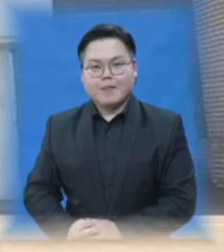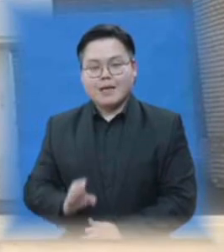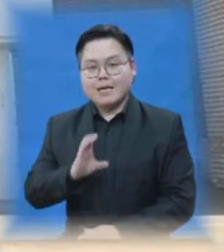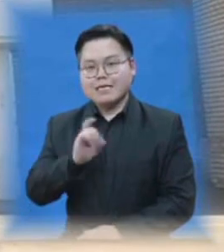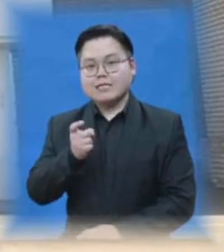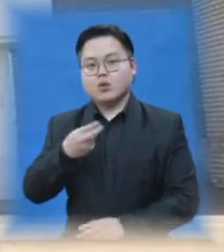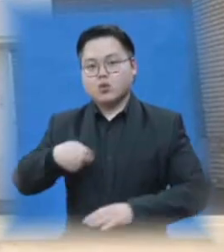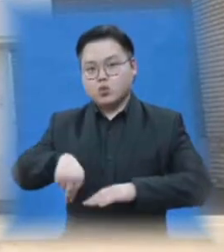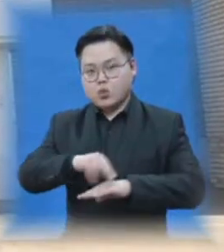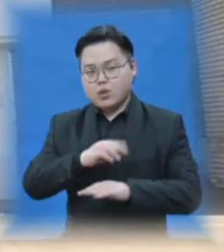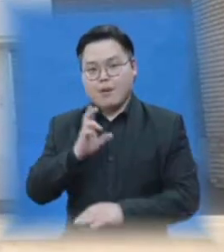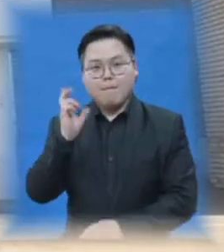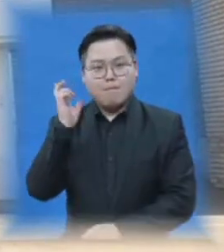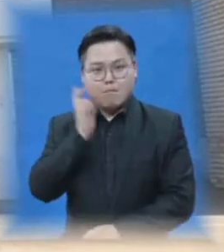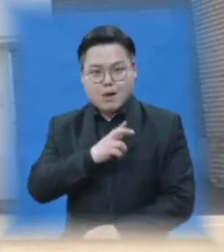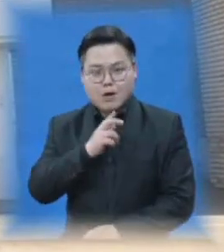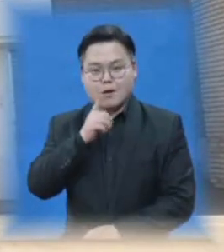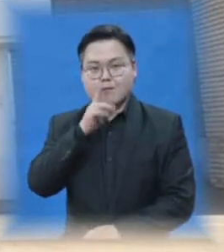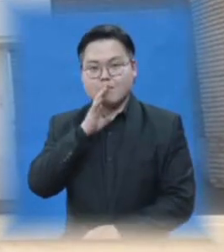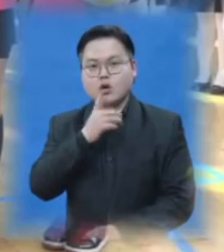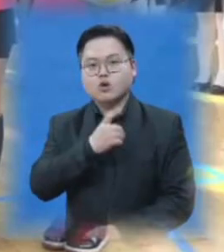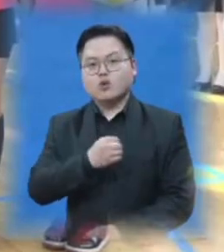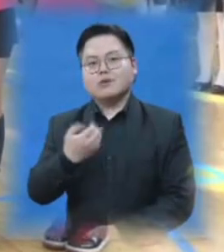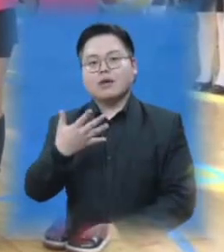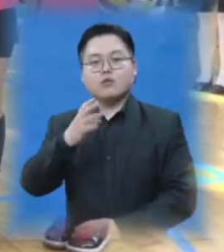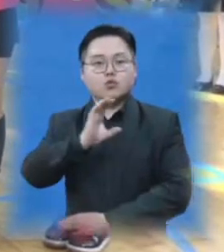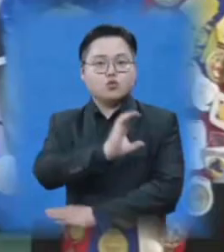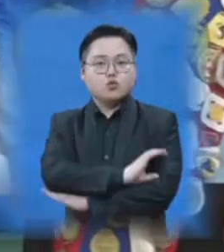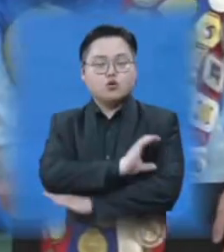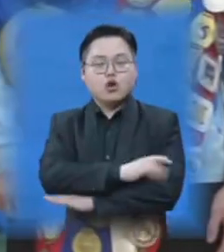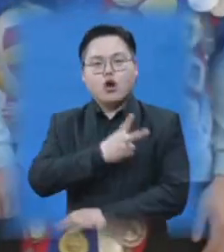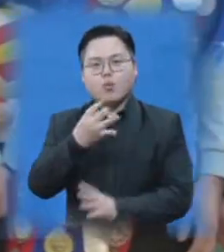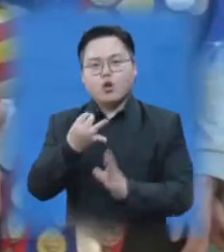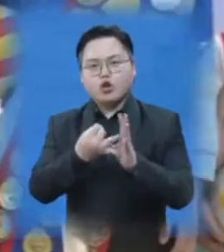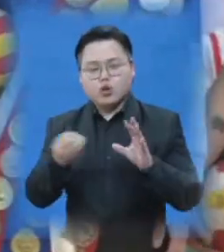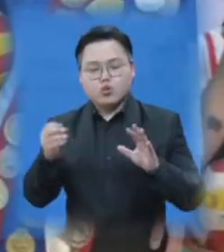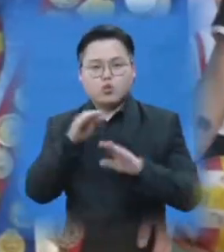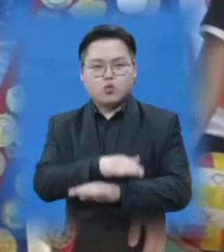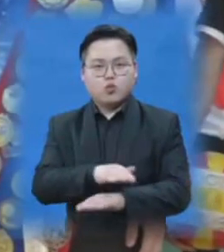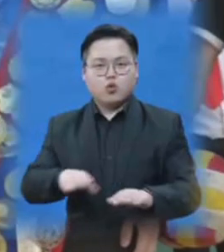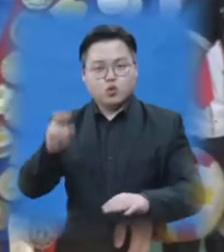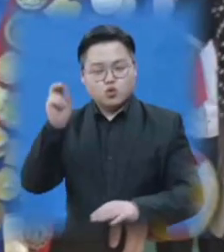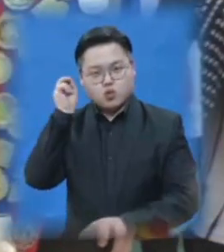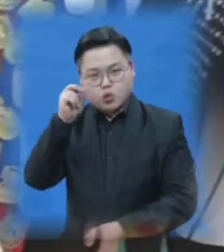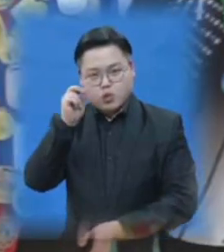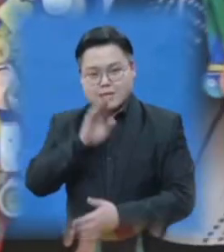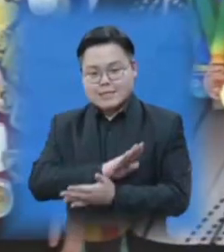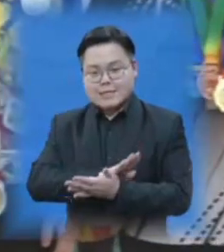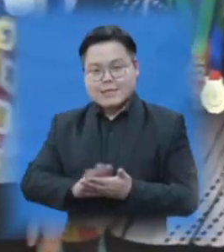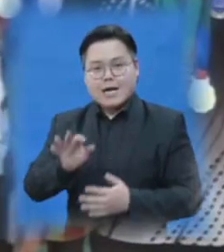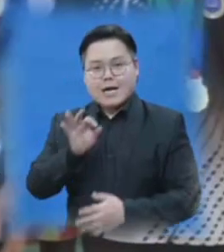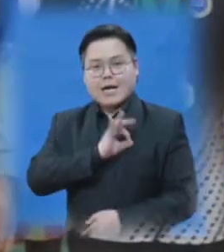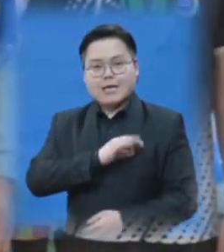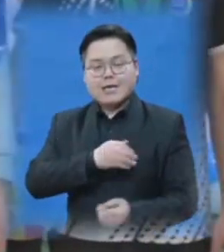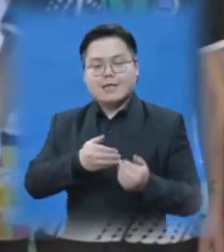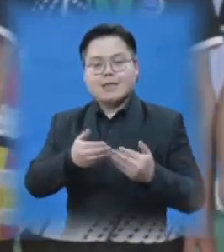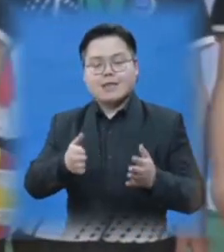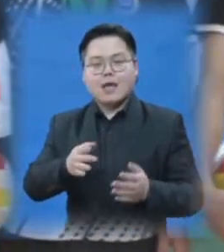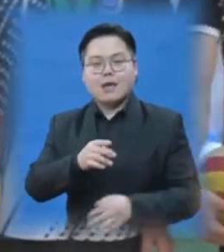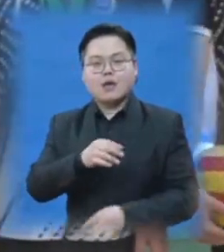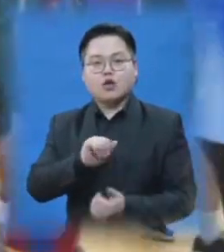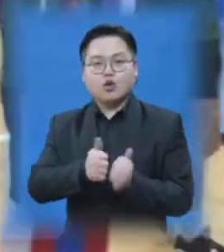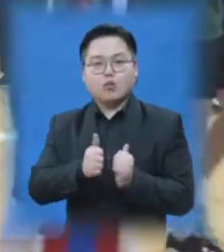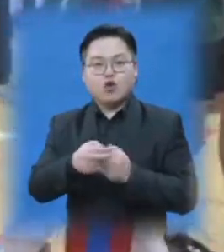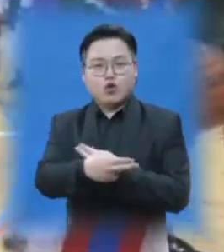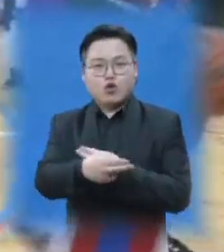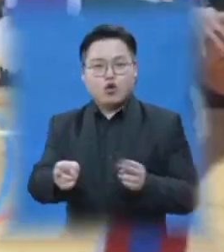Сангийн Архан дүүргийн Баян Хошууд байрлах 105 дугаар сургууль нь 2700 гаруй сурагчтай бөгөөд шинээр ашиглалтанд орсон шин зал нь тус сургуулийн